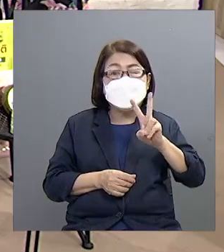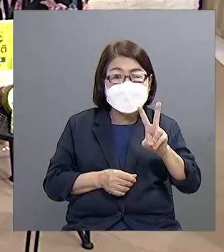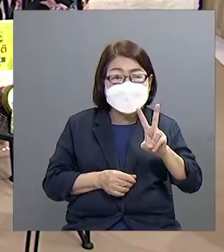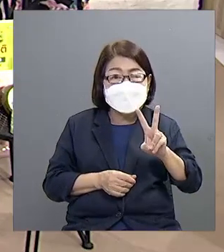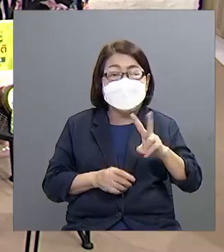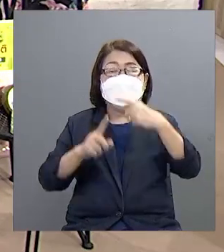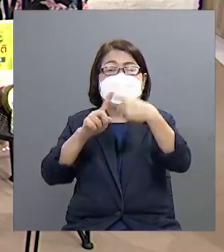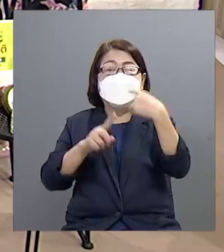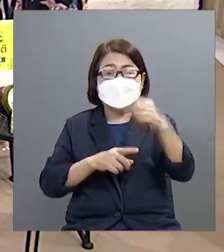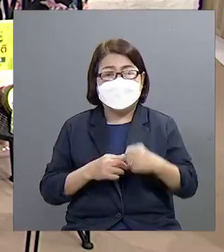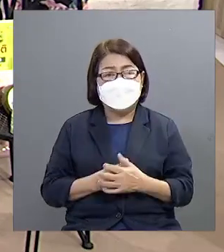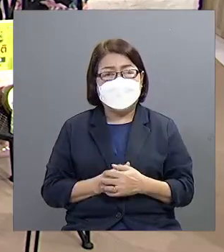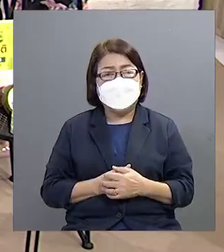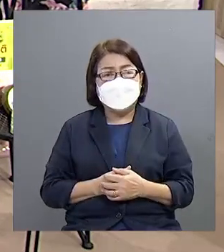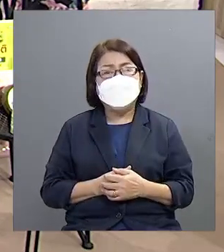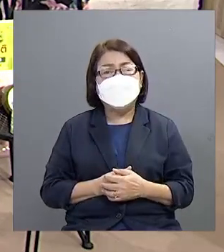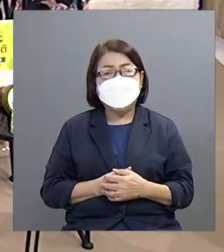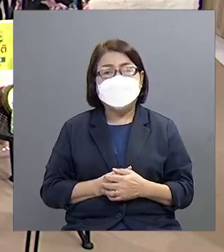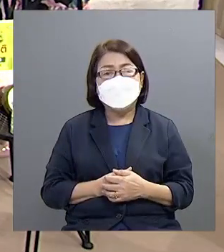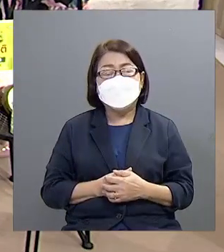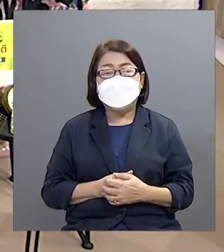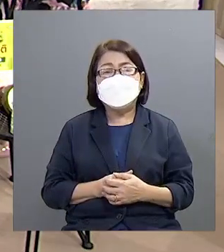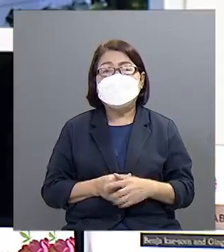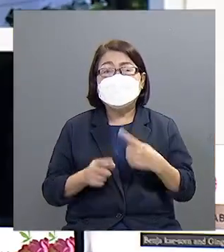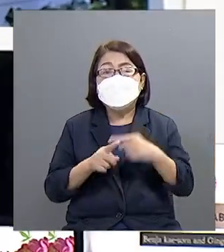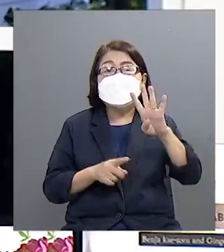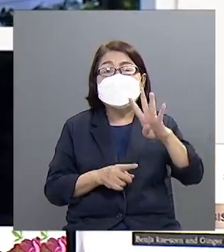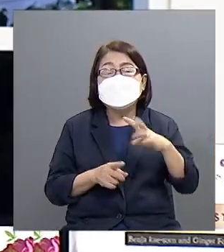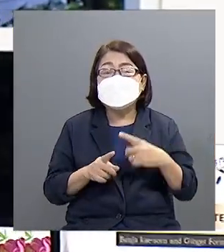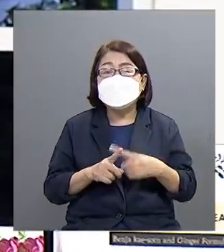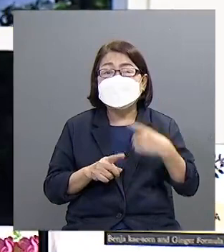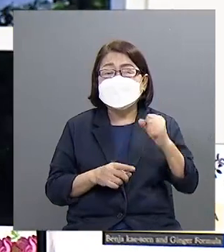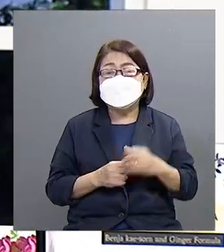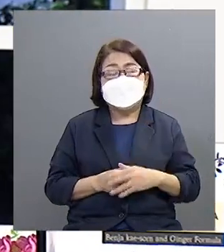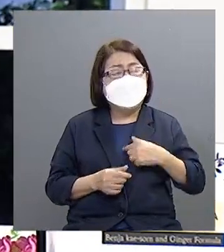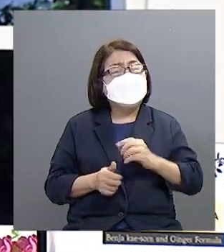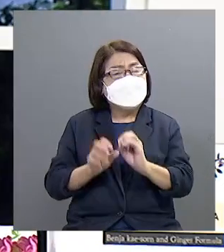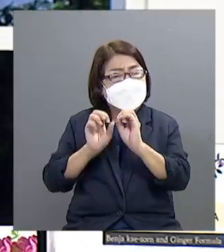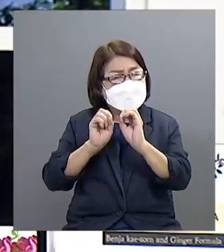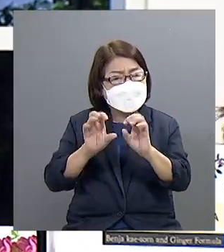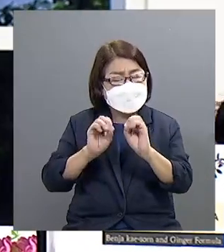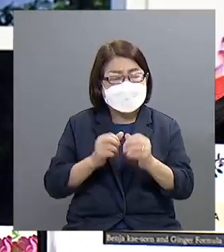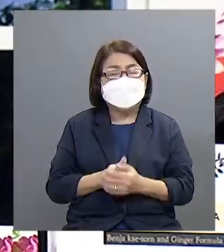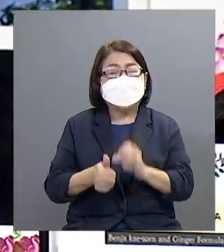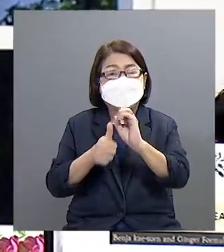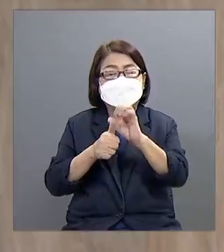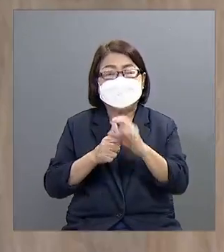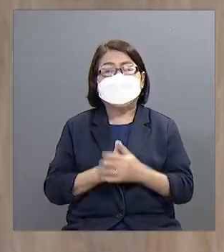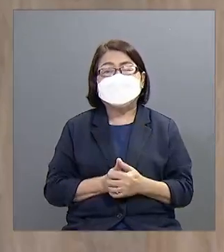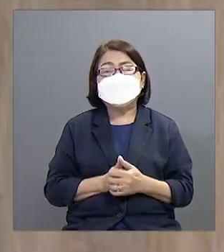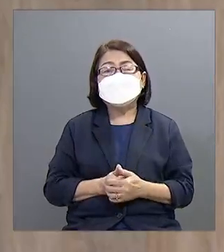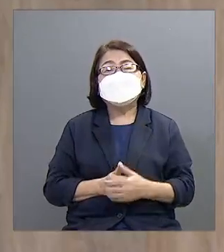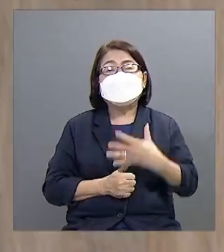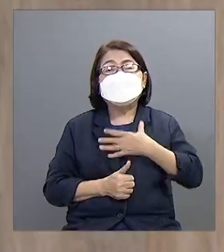ครับ นะคะเนี่ย เพราะฉะนั้นเนี่ยและที่สำคัญก็คือว่าเราจะแนะนำให้คนที่ชอบเล่นน้ำทะเลฮะ อ๋อนี่เหมาะมากใช่ไหมพอเป็นคนใส่ลุย